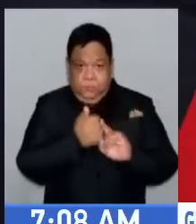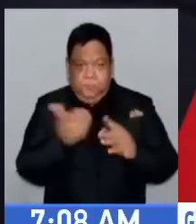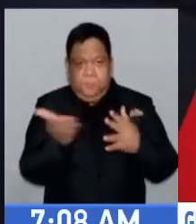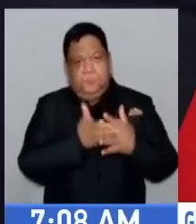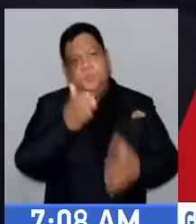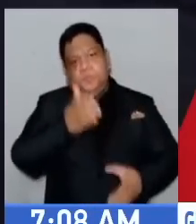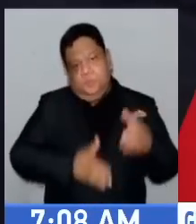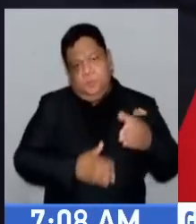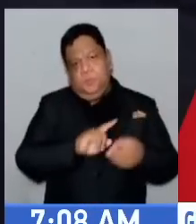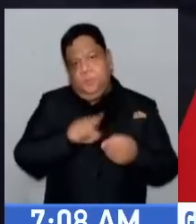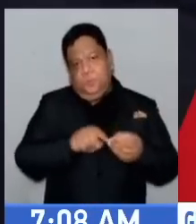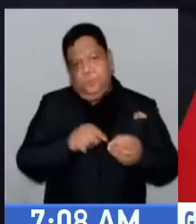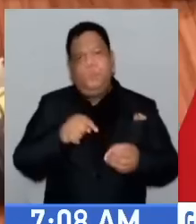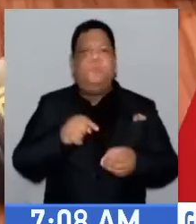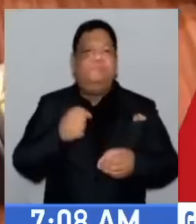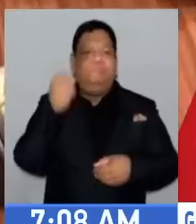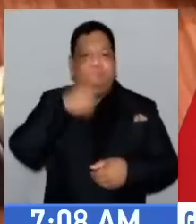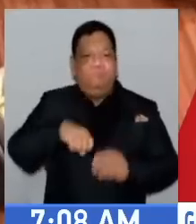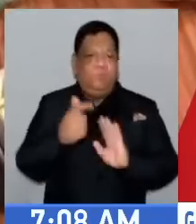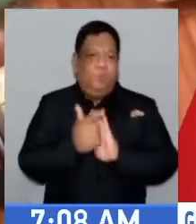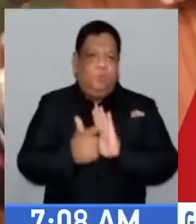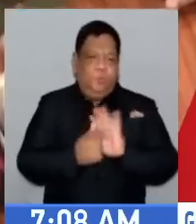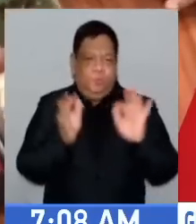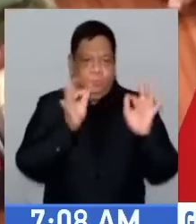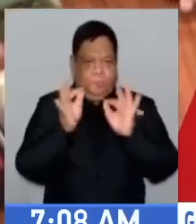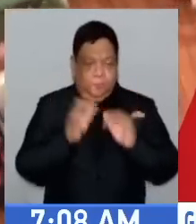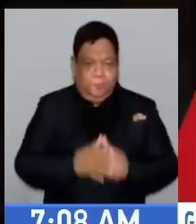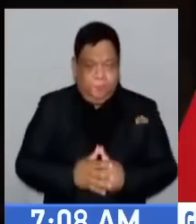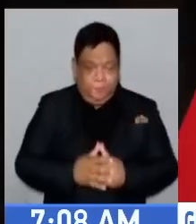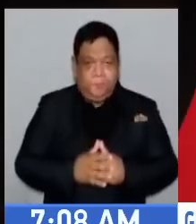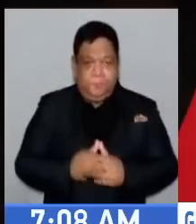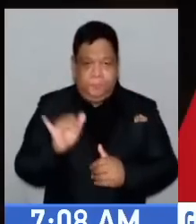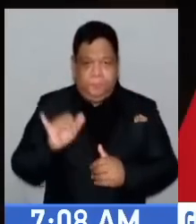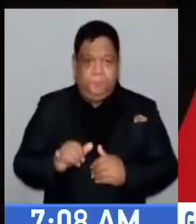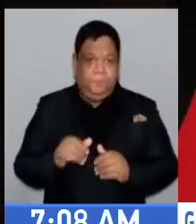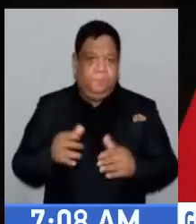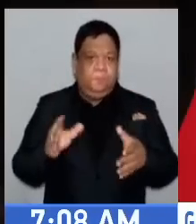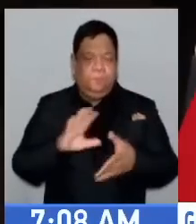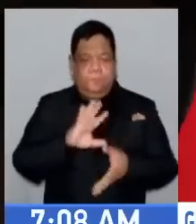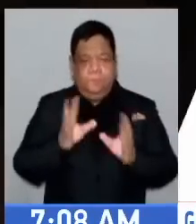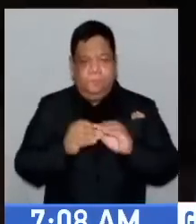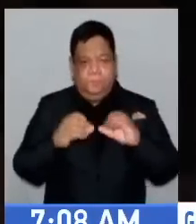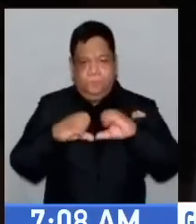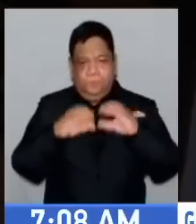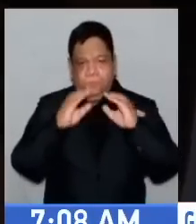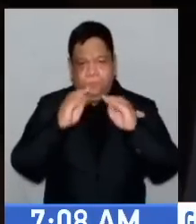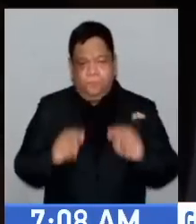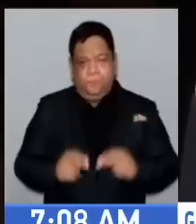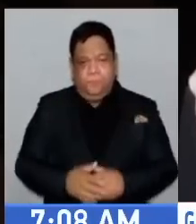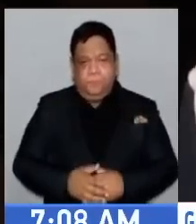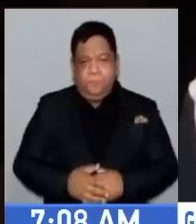sa Comprehensive Dangerous Drugs Act. Ito ang unang balita. James Agustin para sa GMA Integrated News.